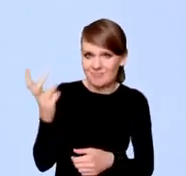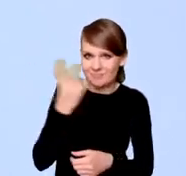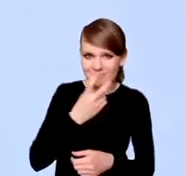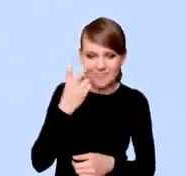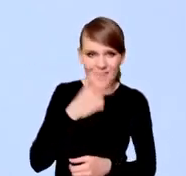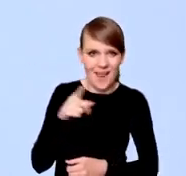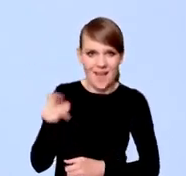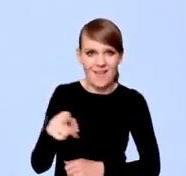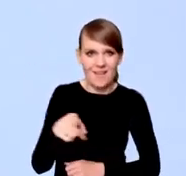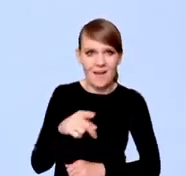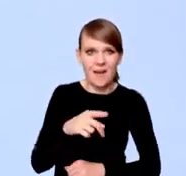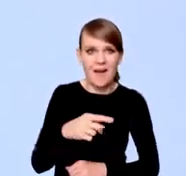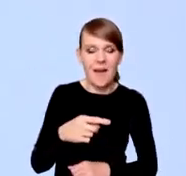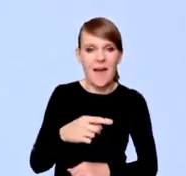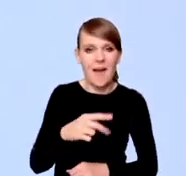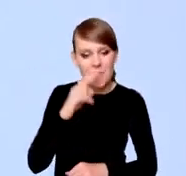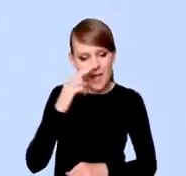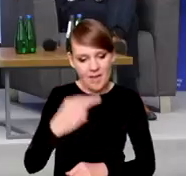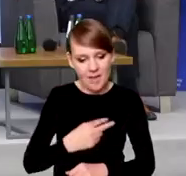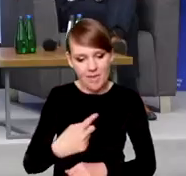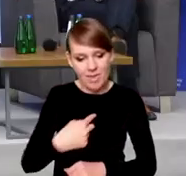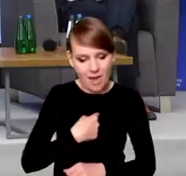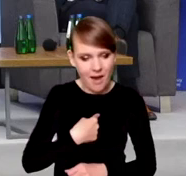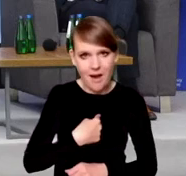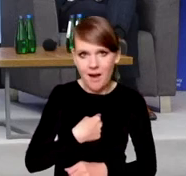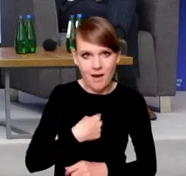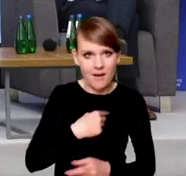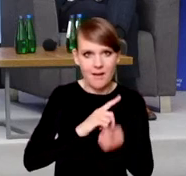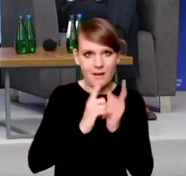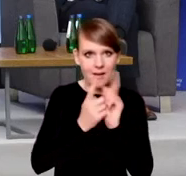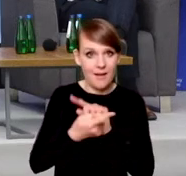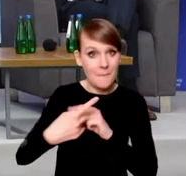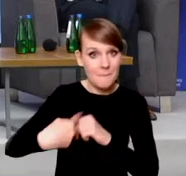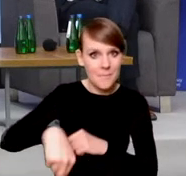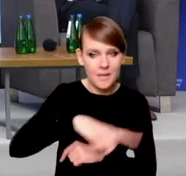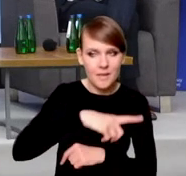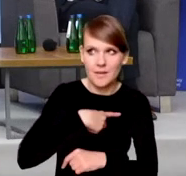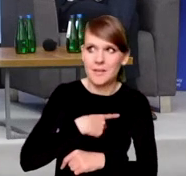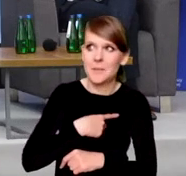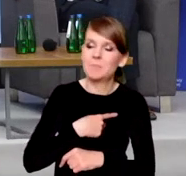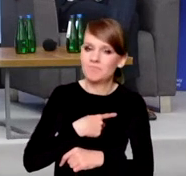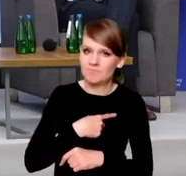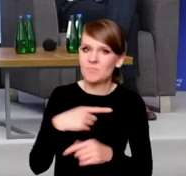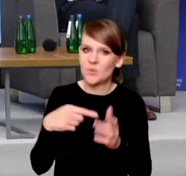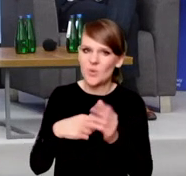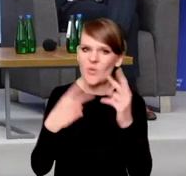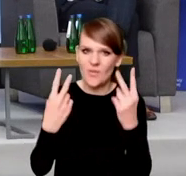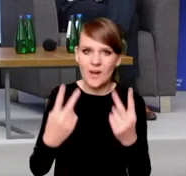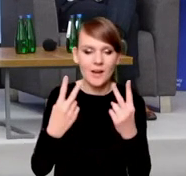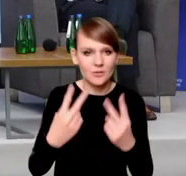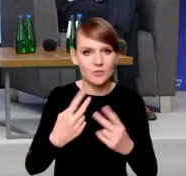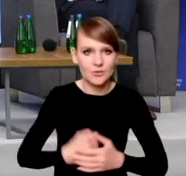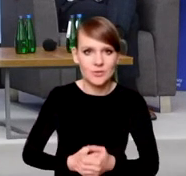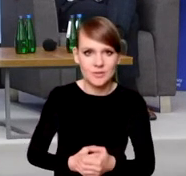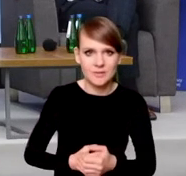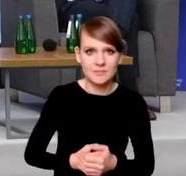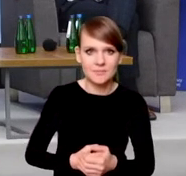perspektywy z ja na my. To jest chyba też klucz. I to